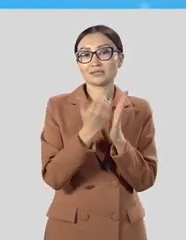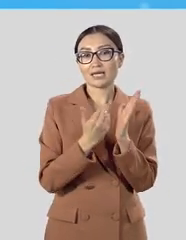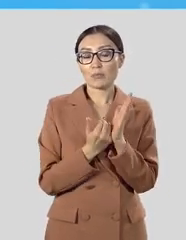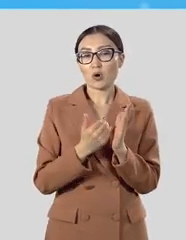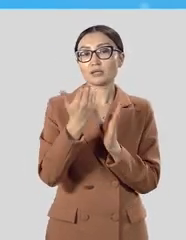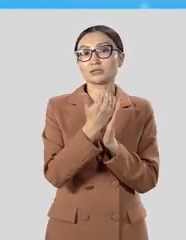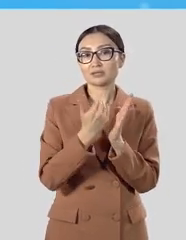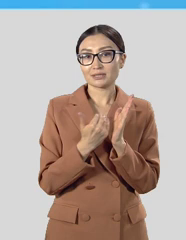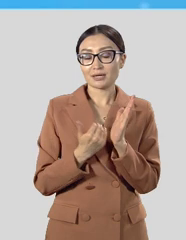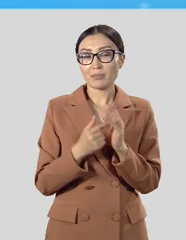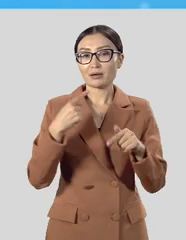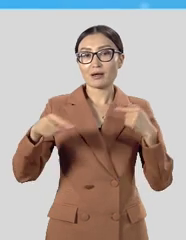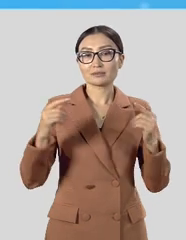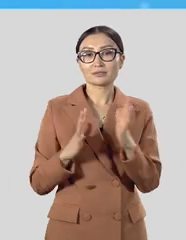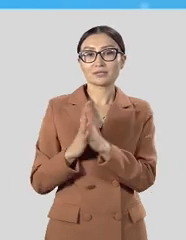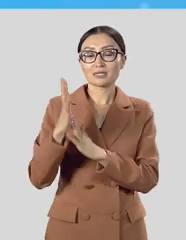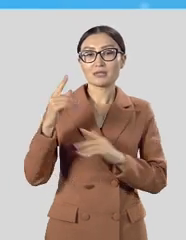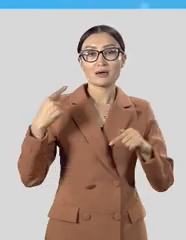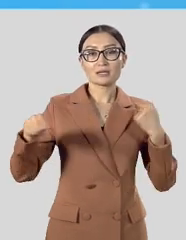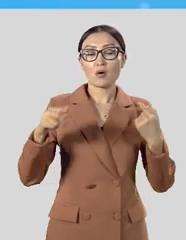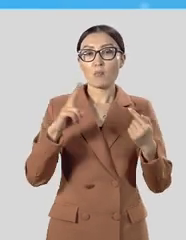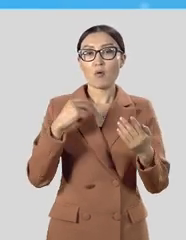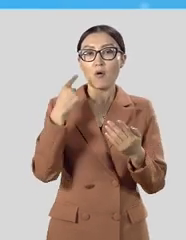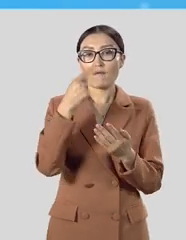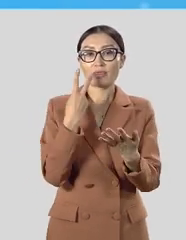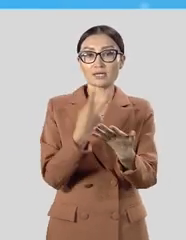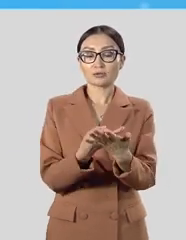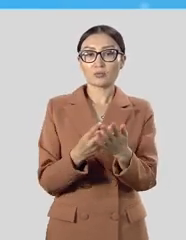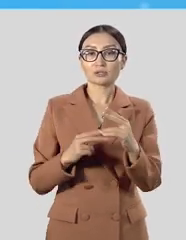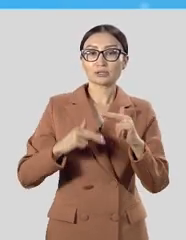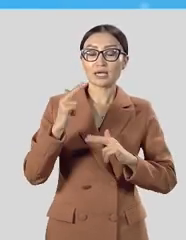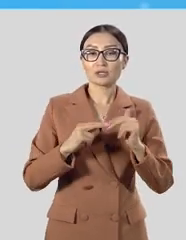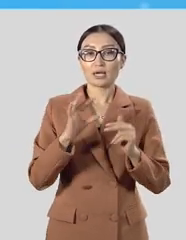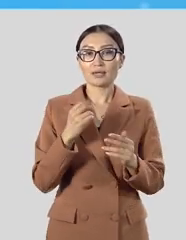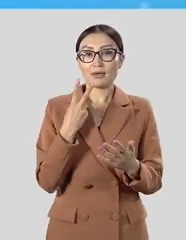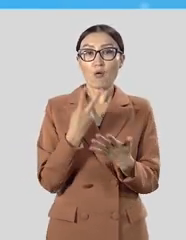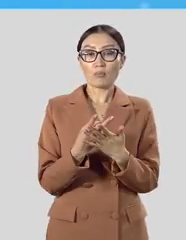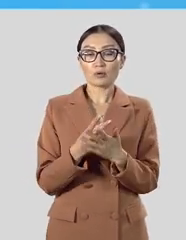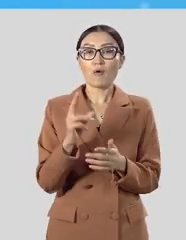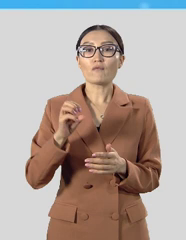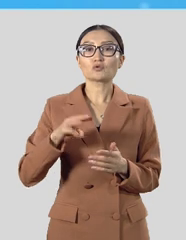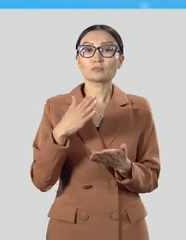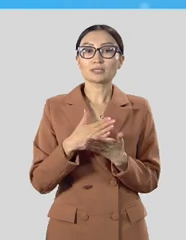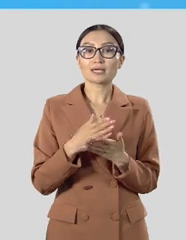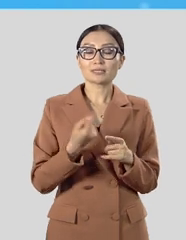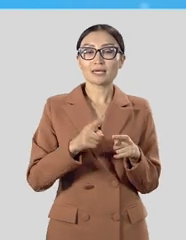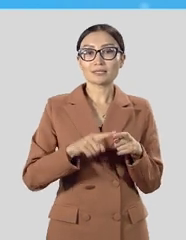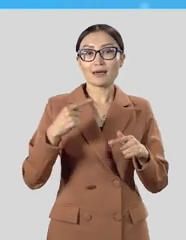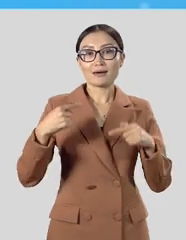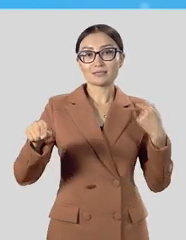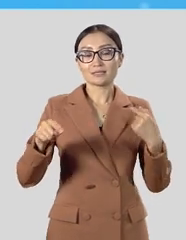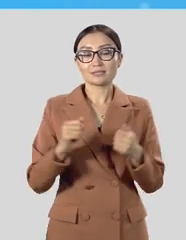системы разных растений различаются по внешнему строению и облику. В чем состоят эти